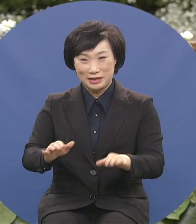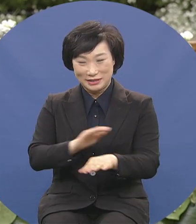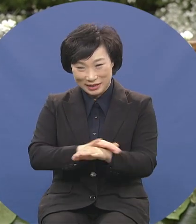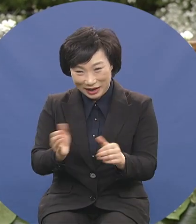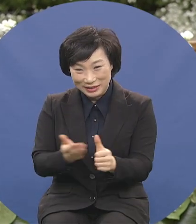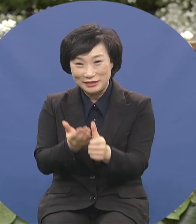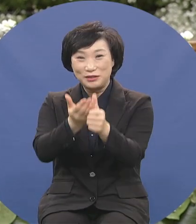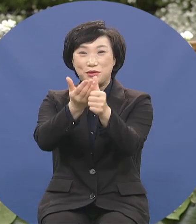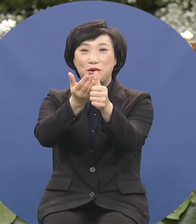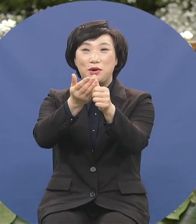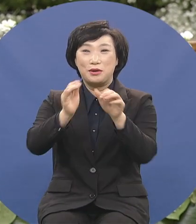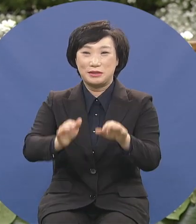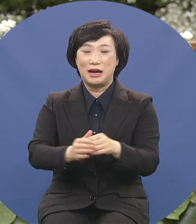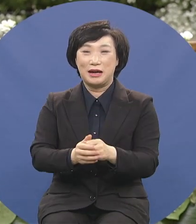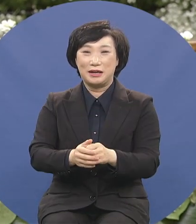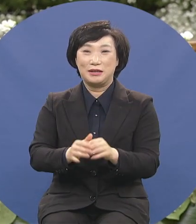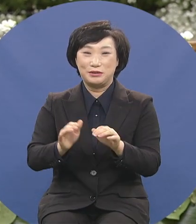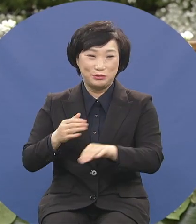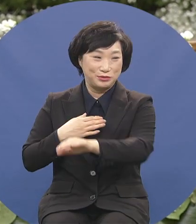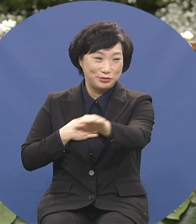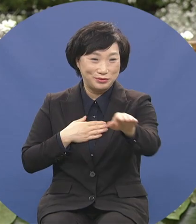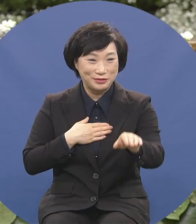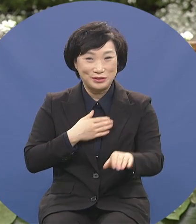기르시고 충분히